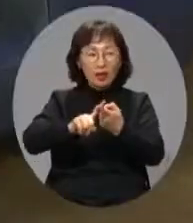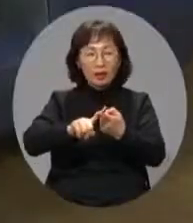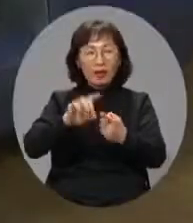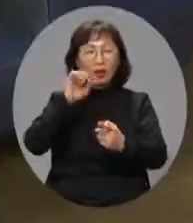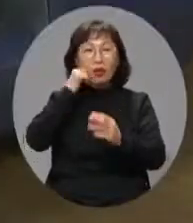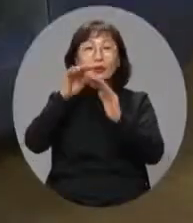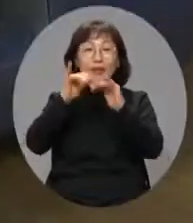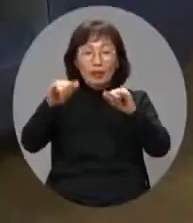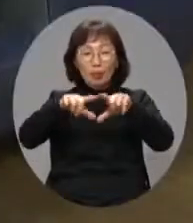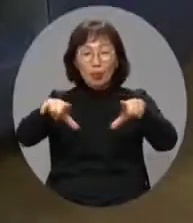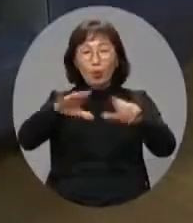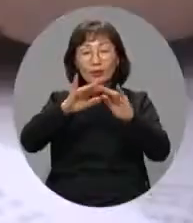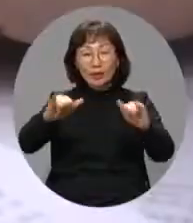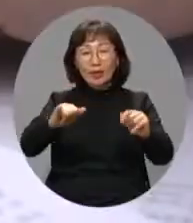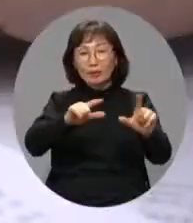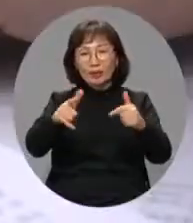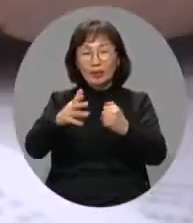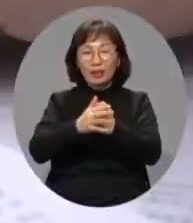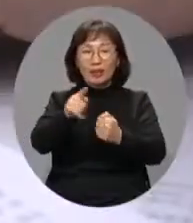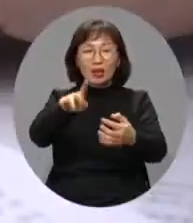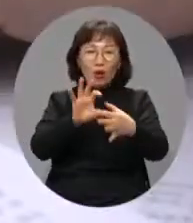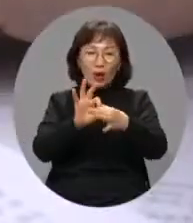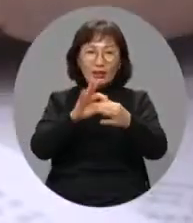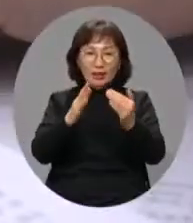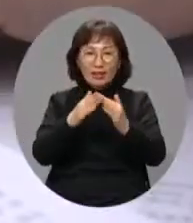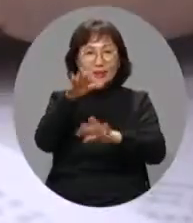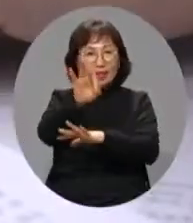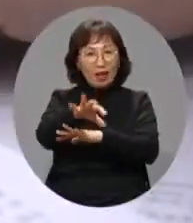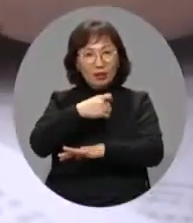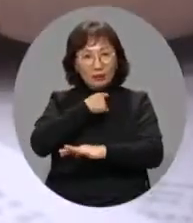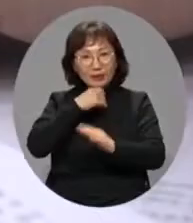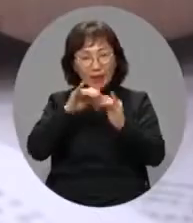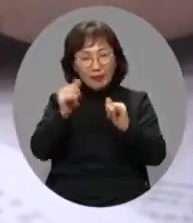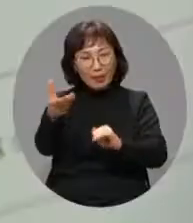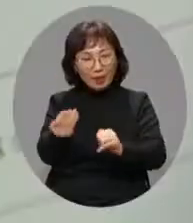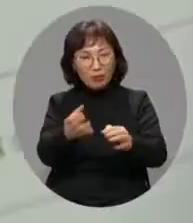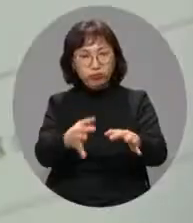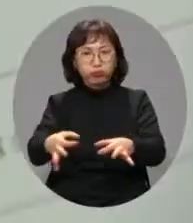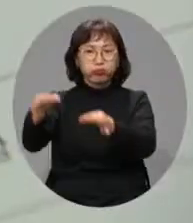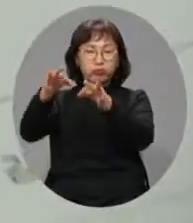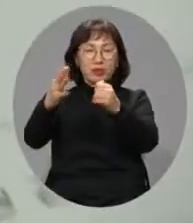서민과 영끌에서 집을 사려는 사람들이 맞물린 대출 폭증이